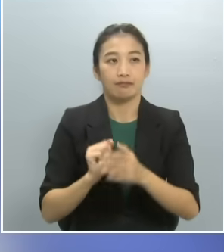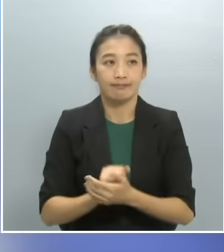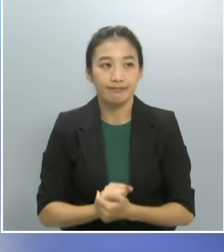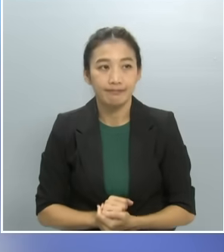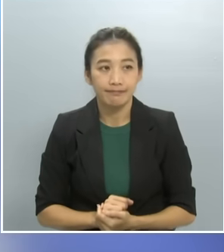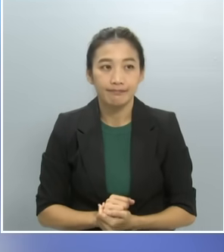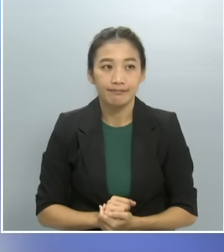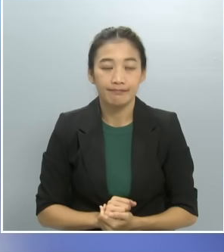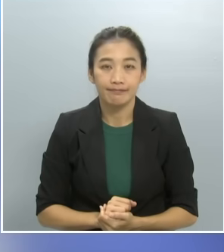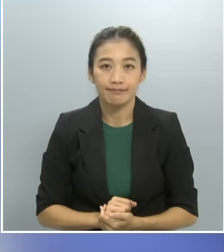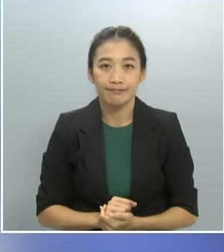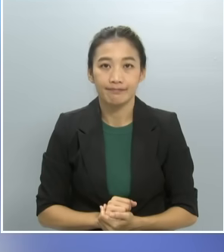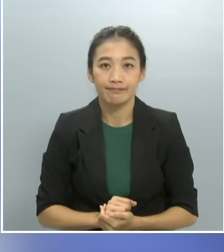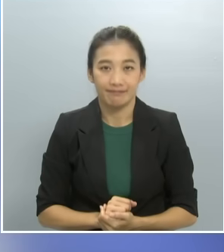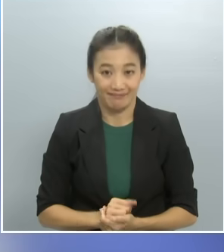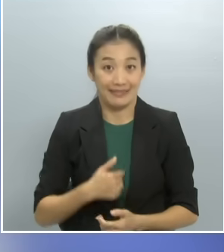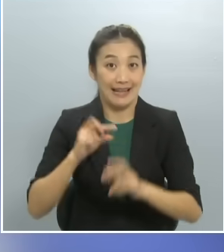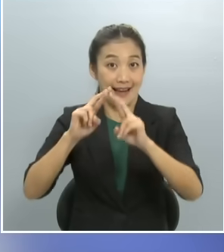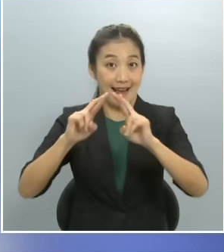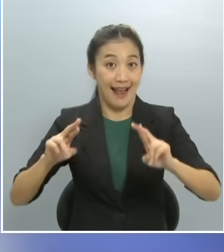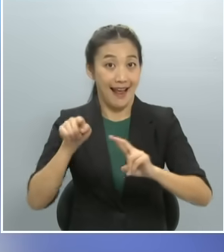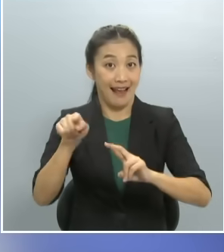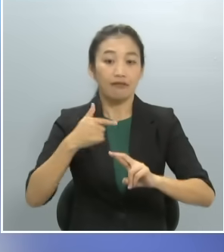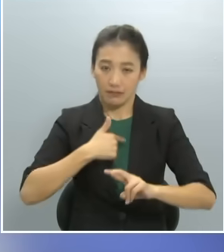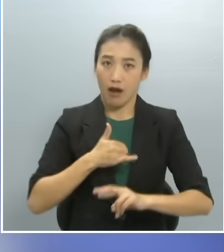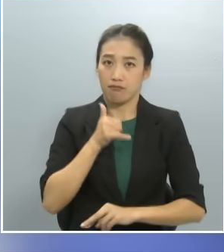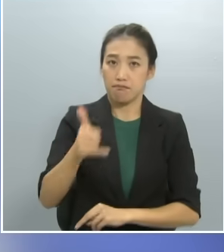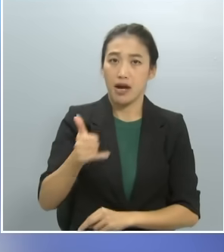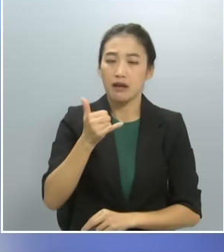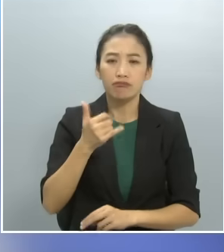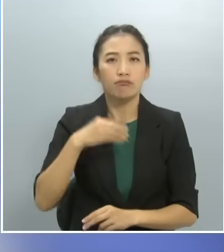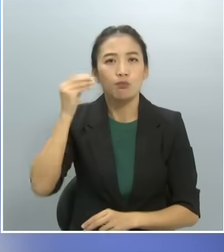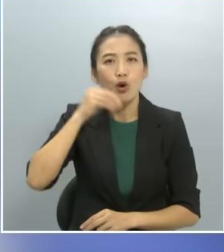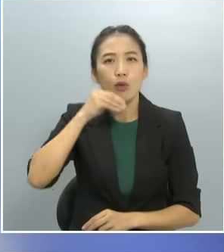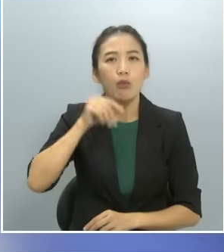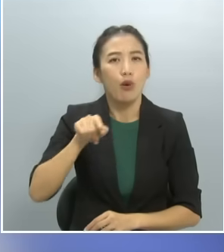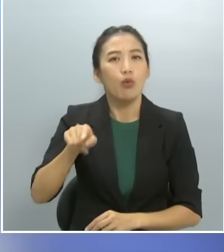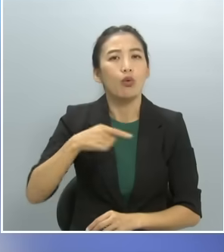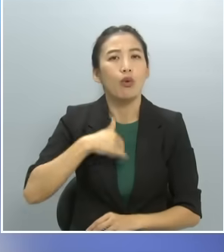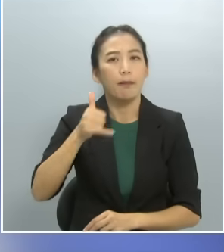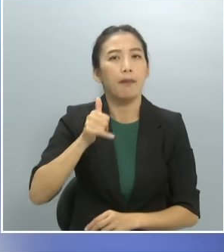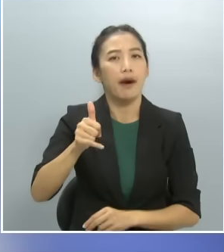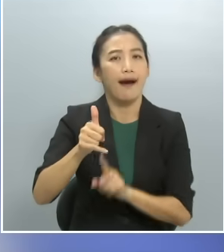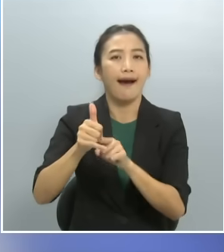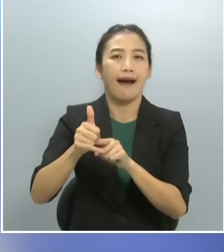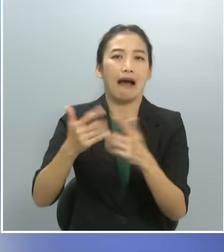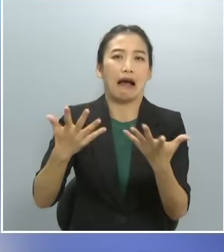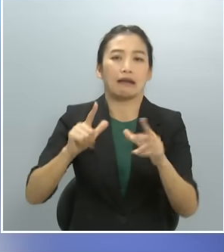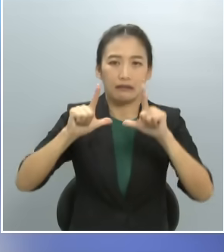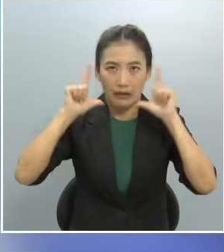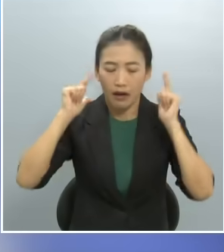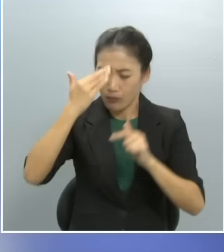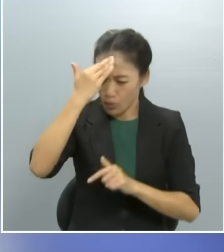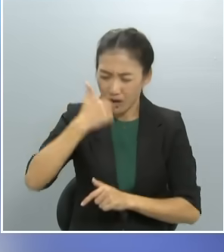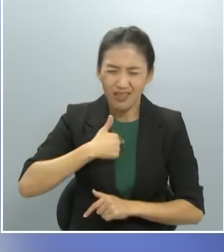ผมก็ไปกินประจำนะฮะร้านนี้ก็ตกใจเหมือนกันว่ามีข่าวแบบนี้เกิดขึ้นเพราะผมเองเนี่ยไปกินตั้งแต่